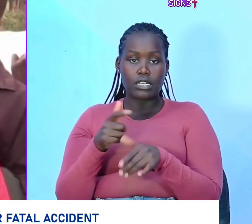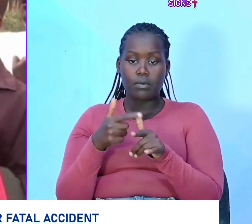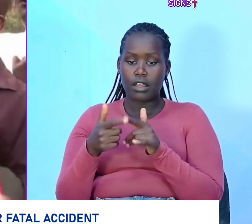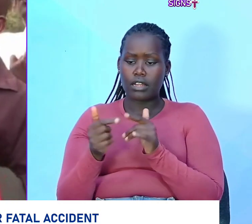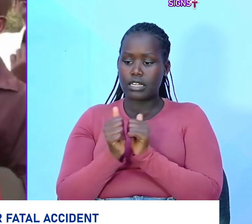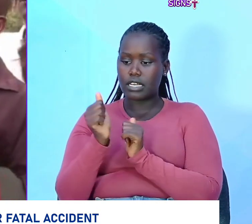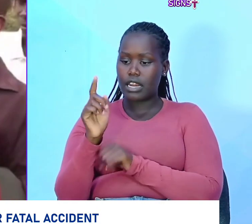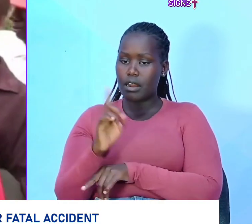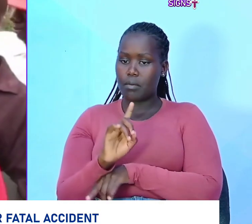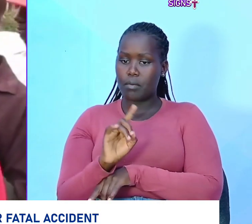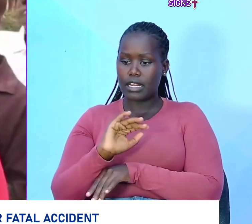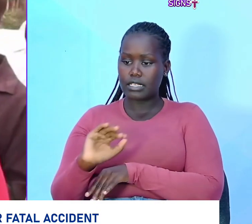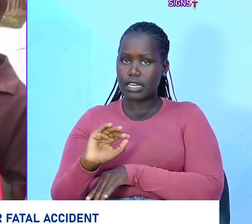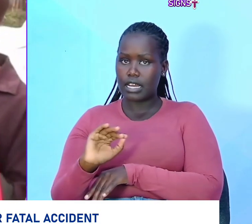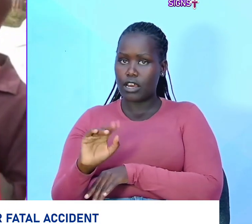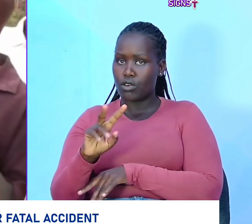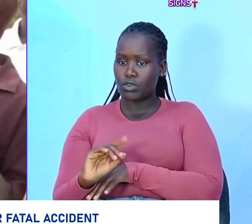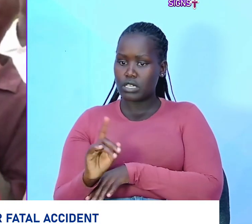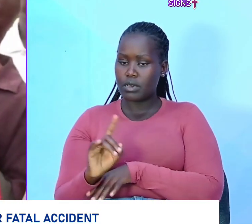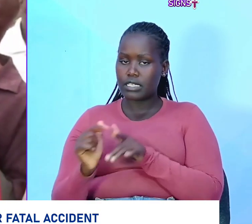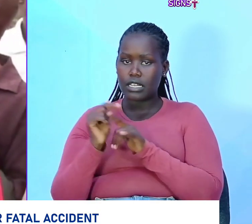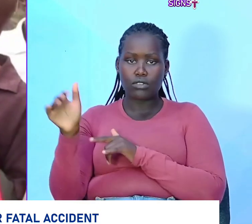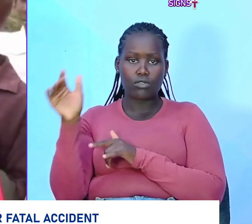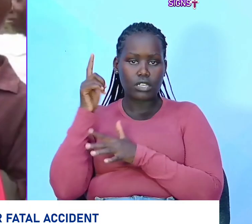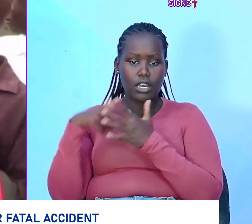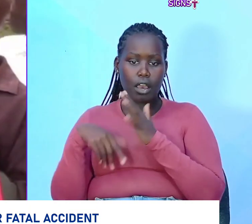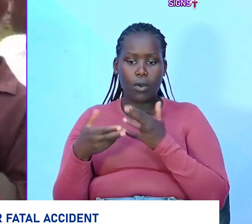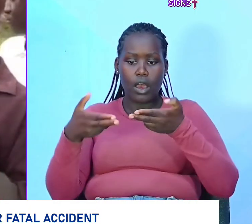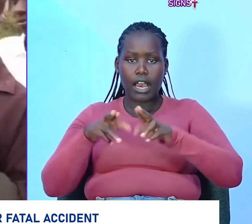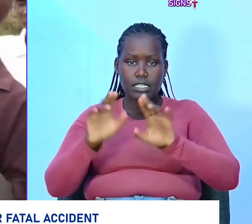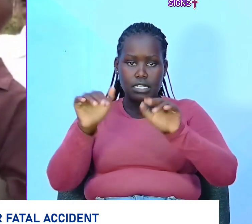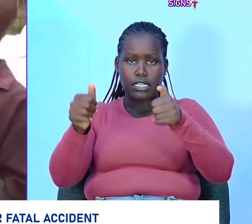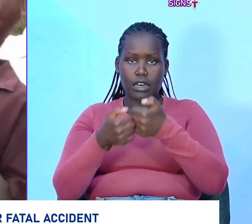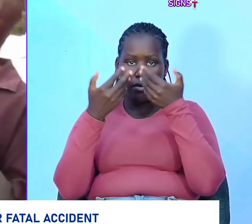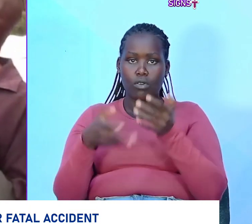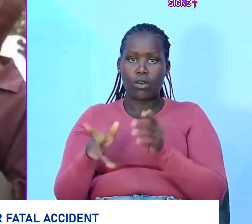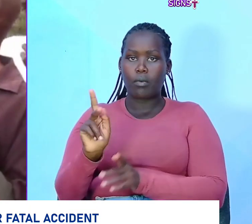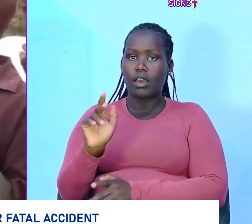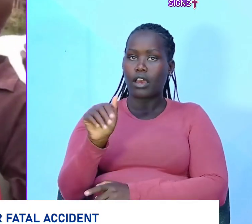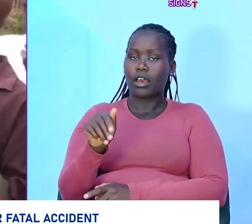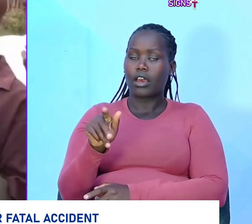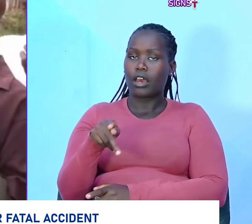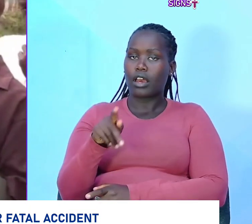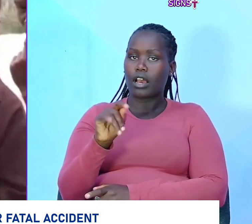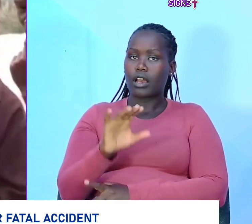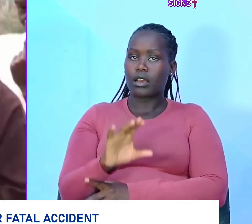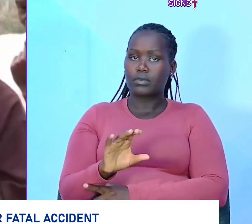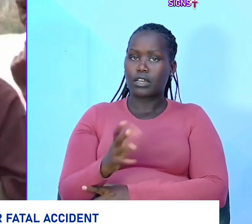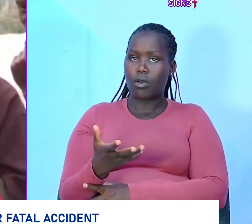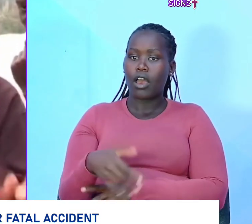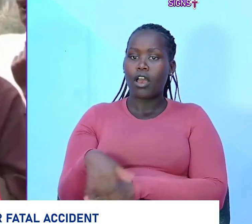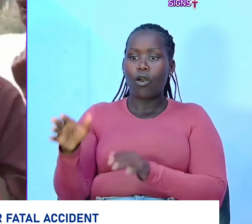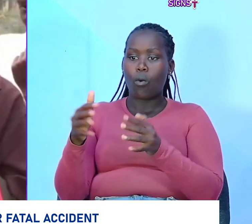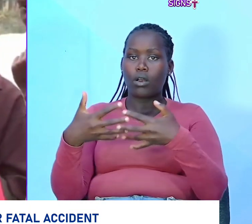10, dakika 20, tunasikia ajali imefanyika hapa Kaptik kwa gate ya shule.